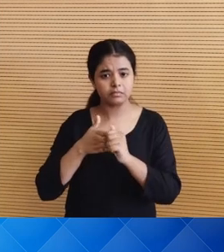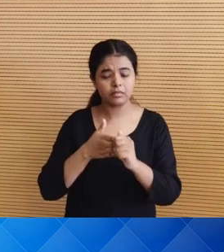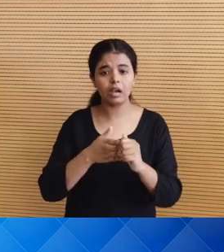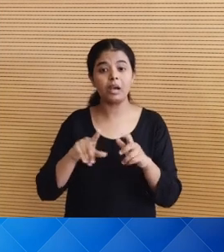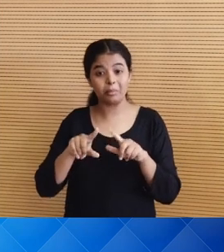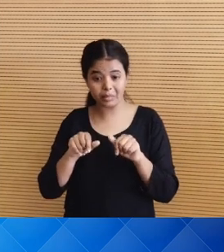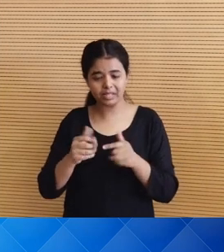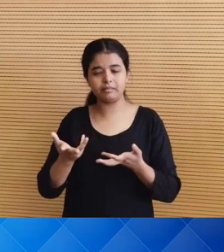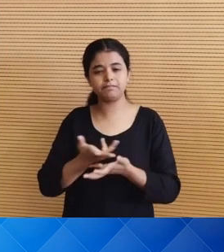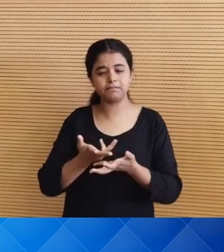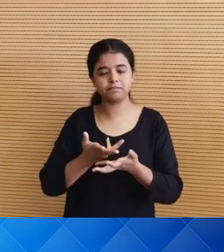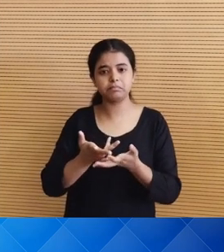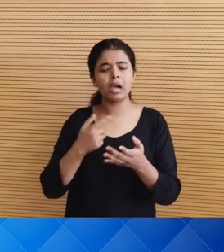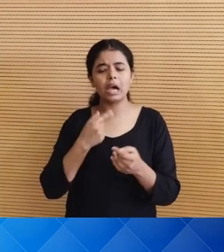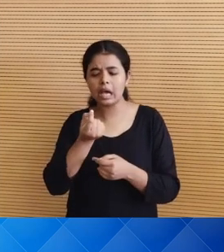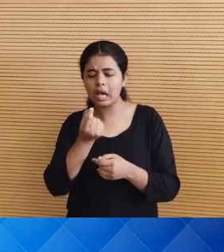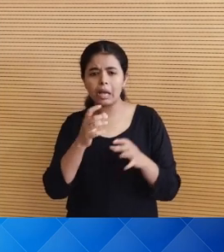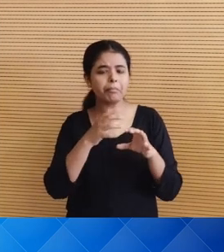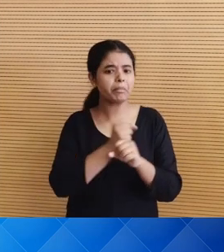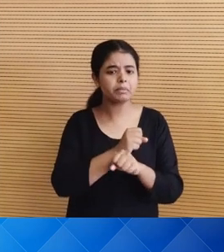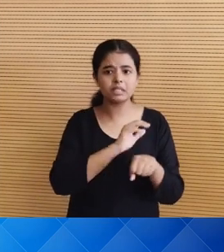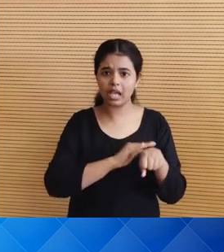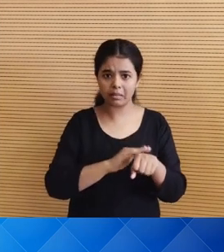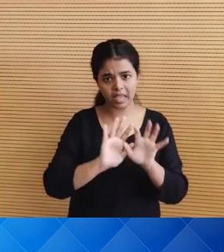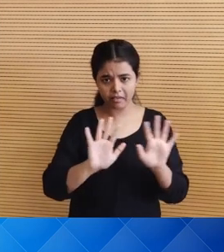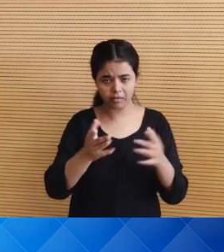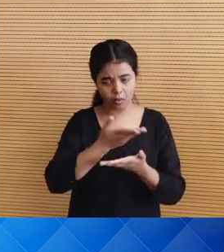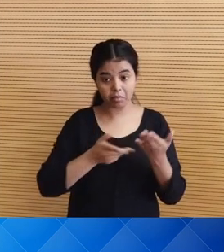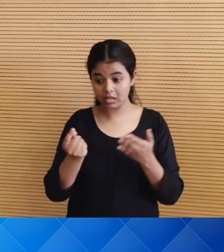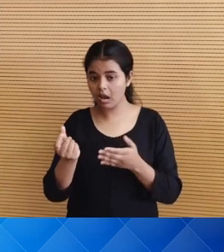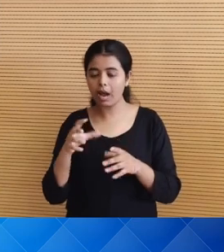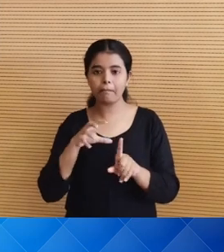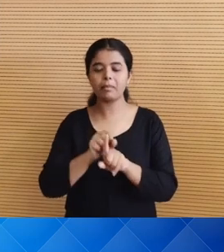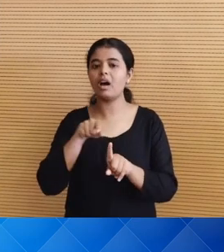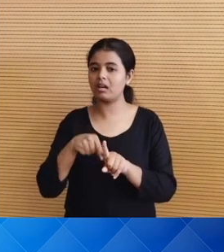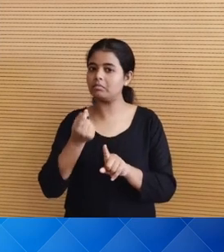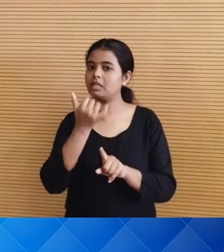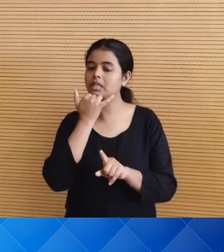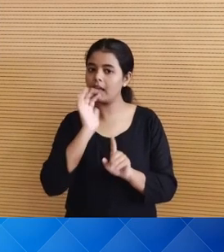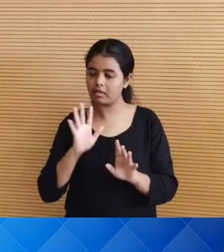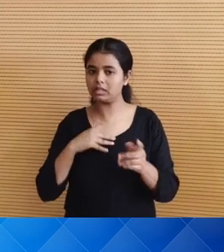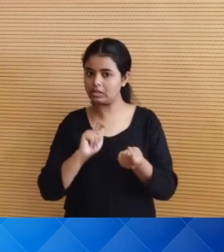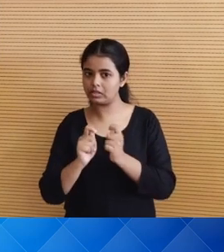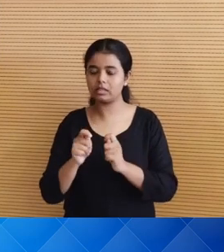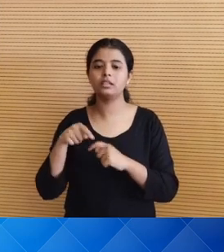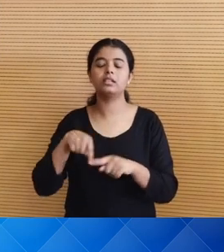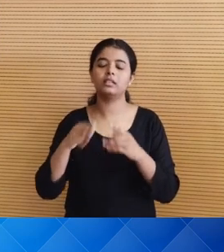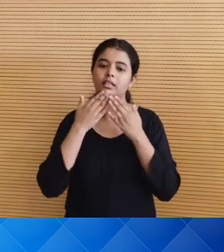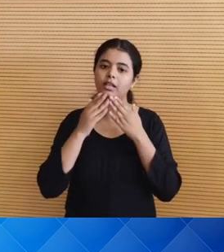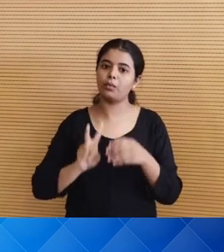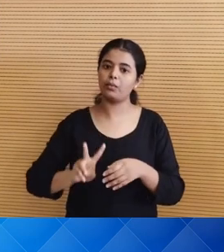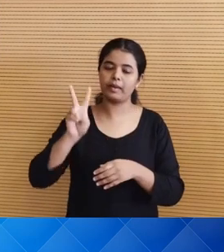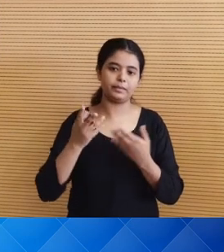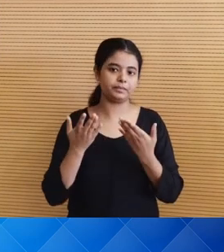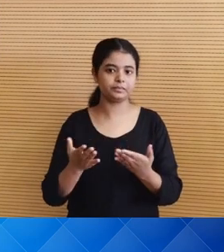ऐसी चीज़ें पॉइंट आउट की हैं जो हम लोग इतने एक्सपीरियंस के बाद भी मिस कर जाते हैं. सर की गाइडेंस हमारे लिए बहुत वैल्यूबल है. थैंक यू सर.